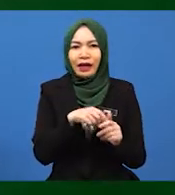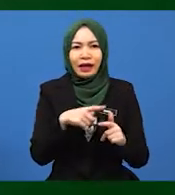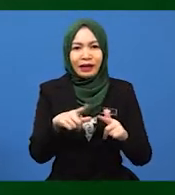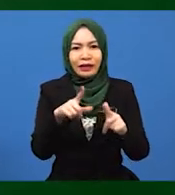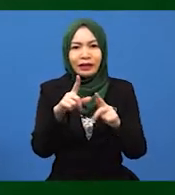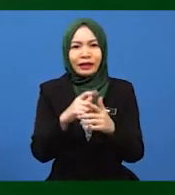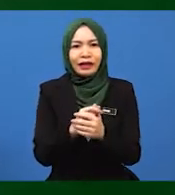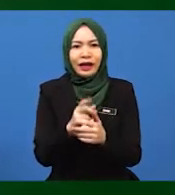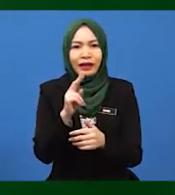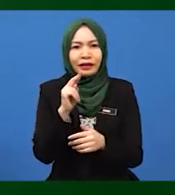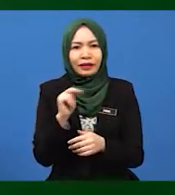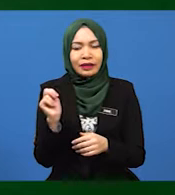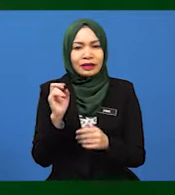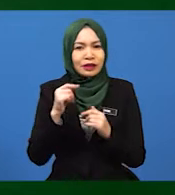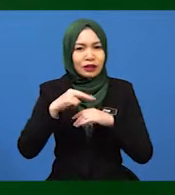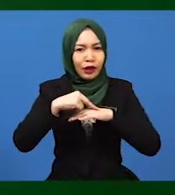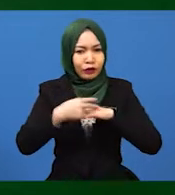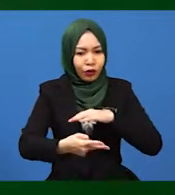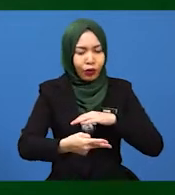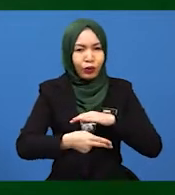jatuh. Saya ulang.